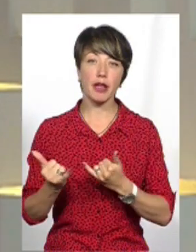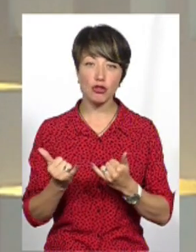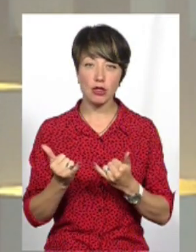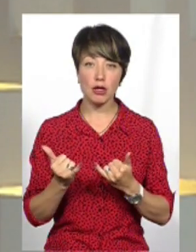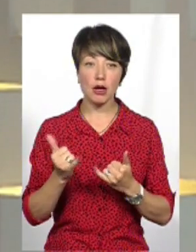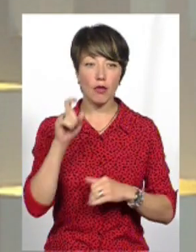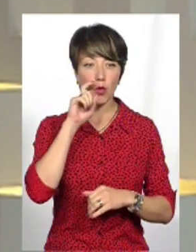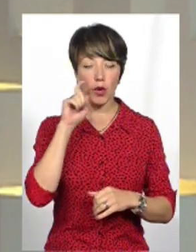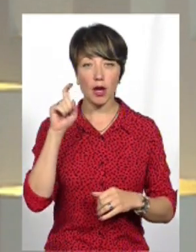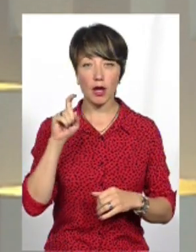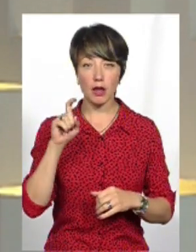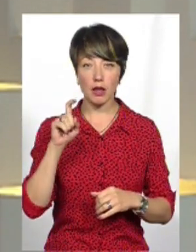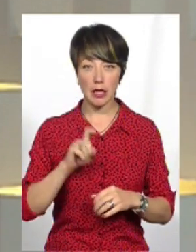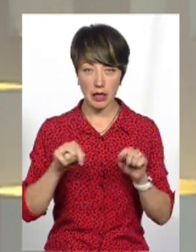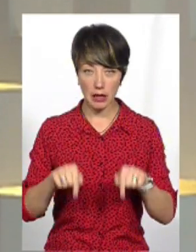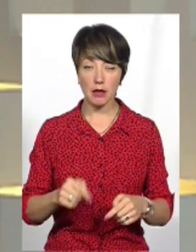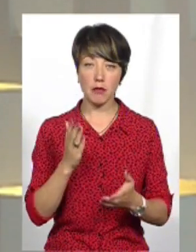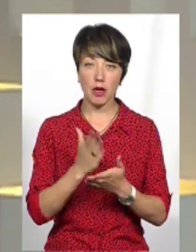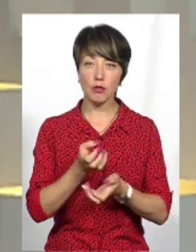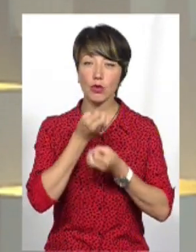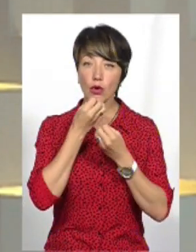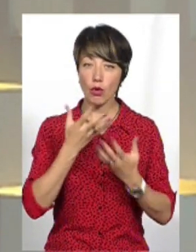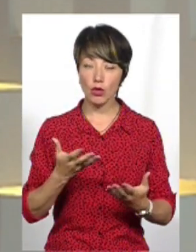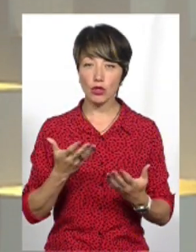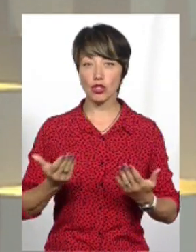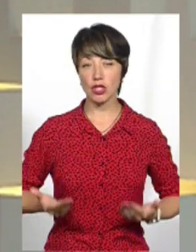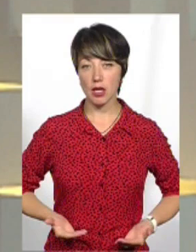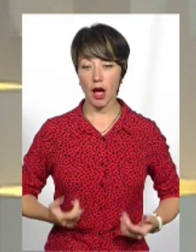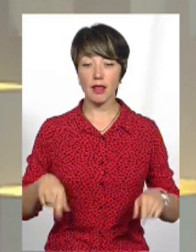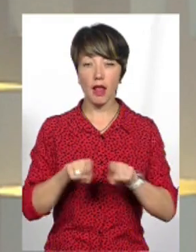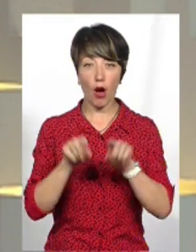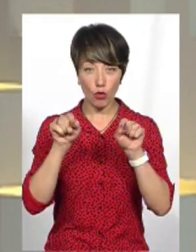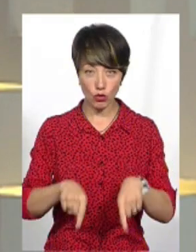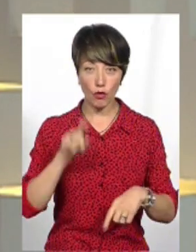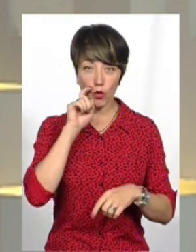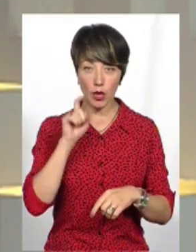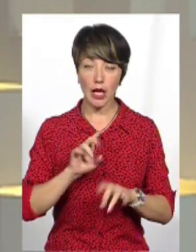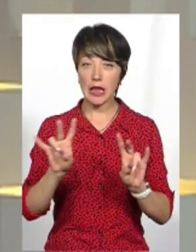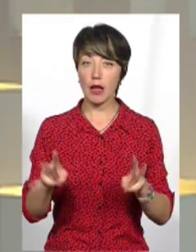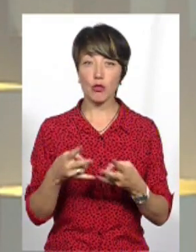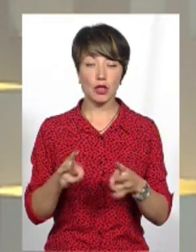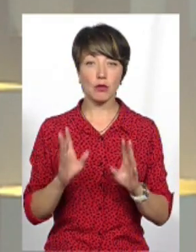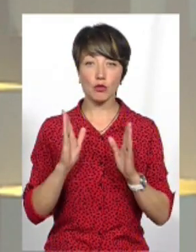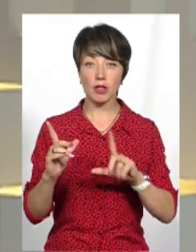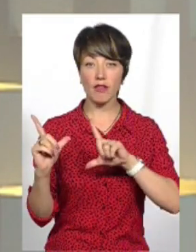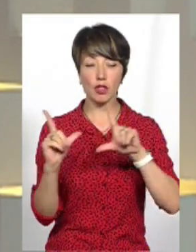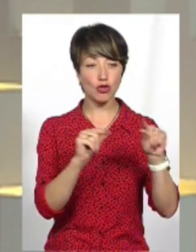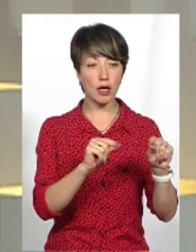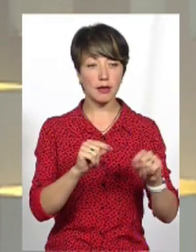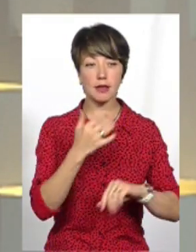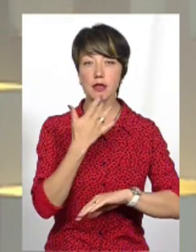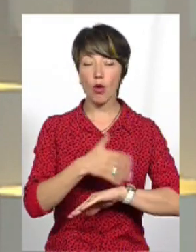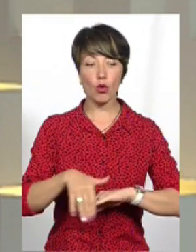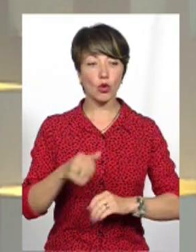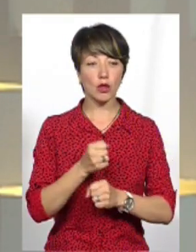в Україні і будуть мати достойне життя. Також в Україні не потрібно буде виїжджати за кордон